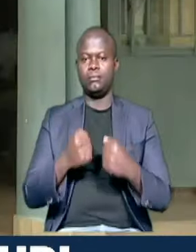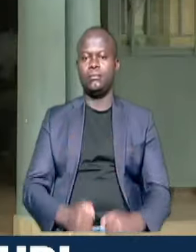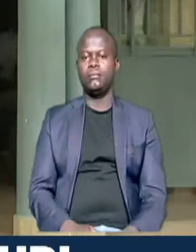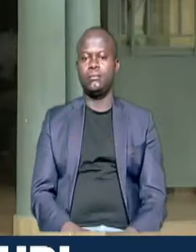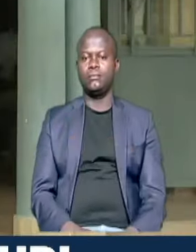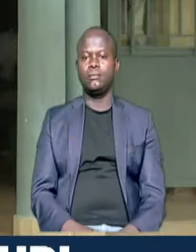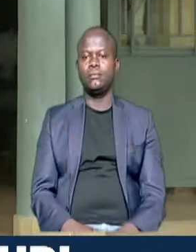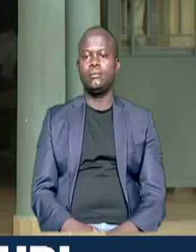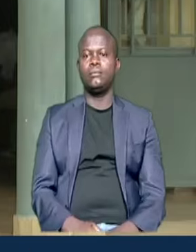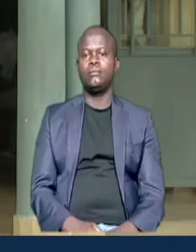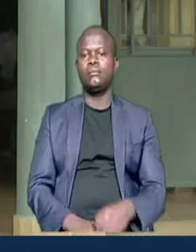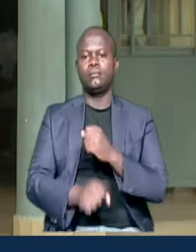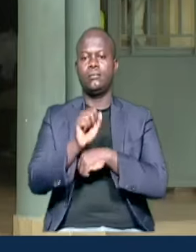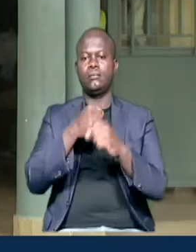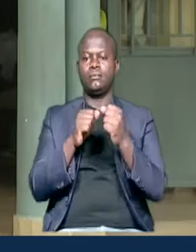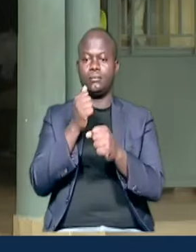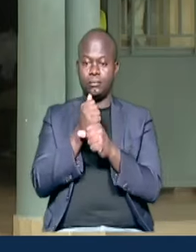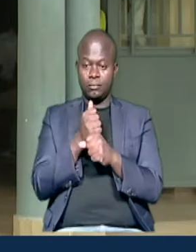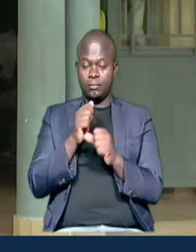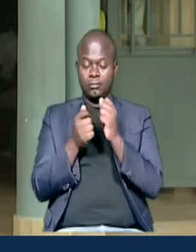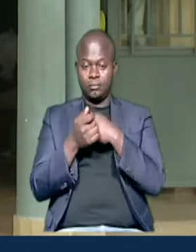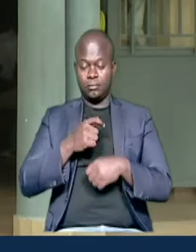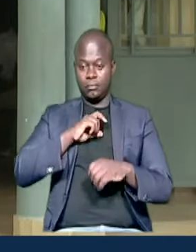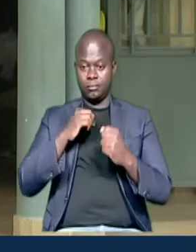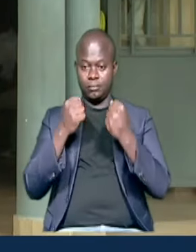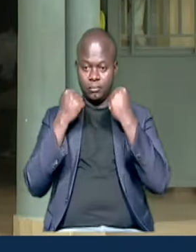bakoze cyabagira intwari,